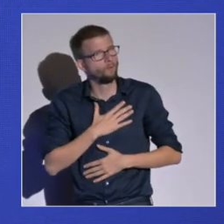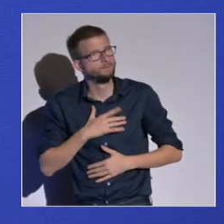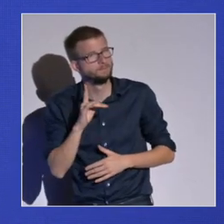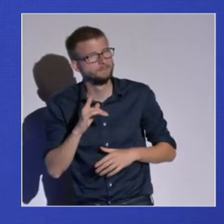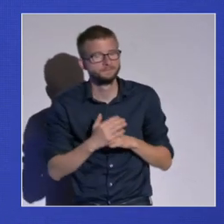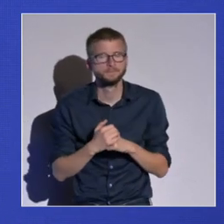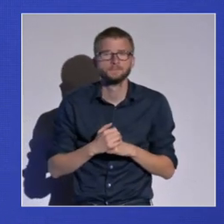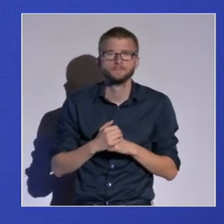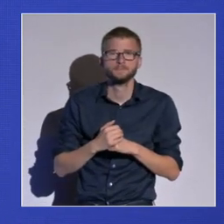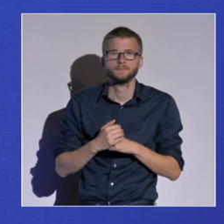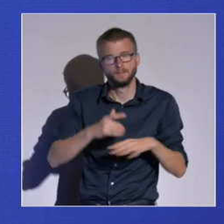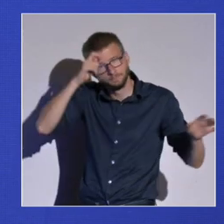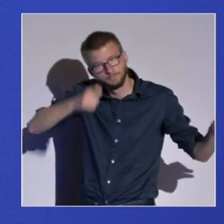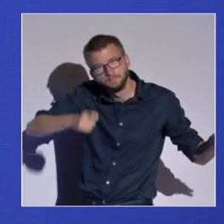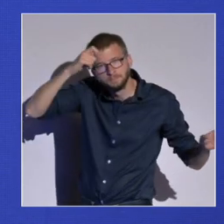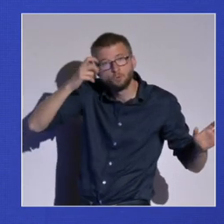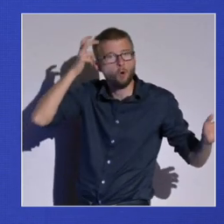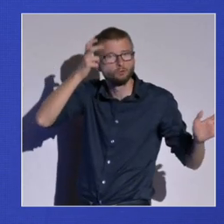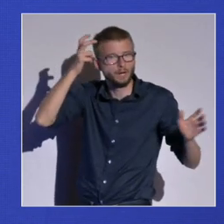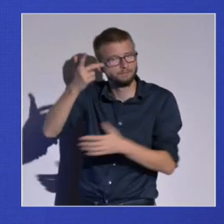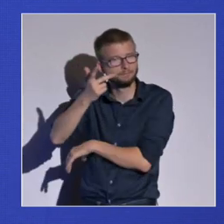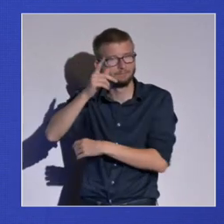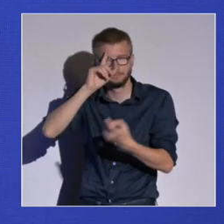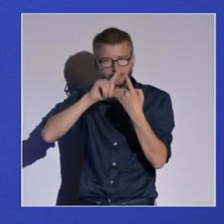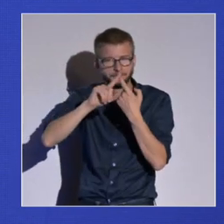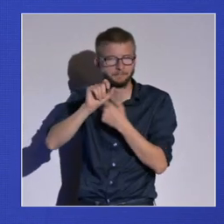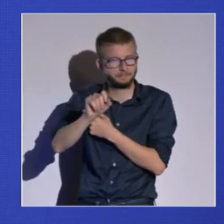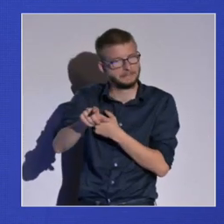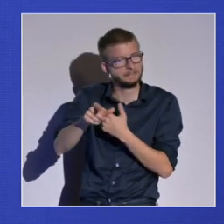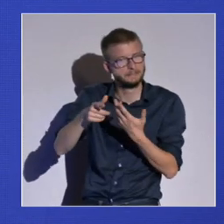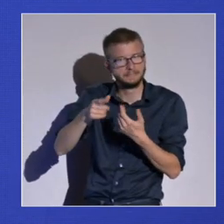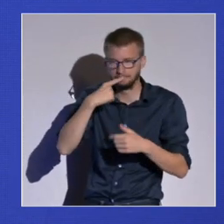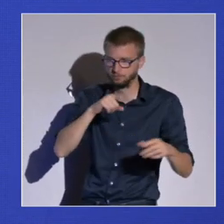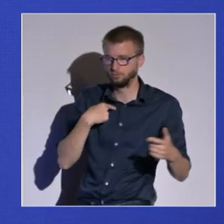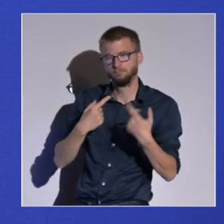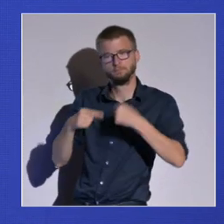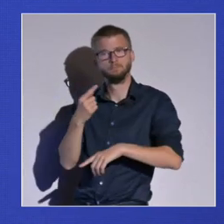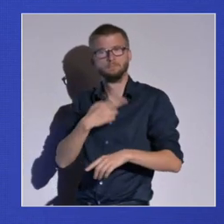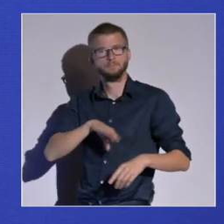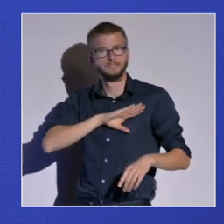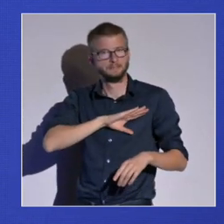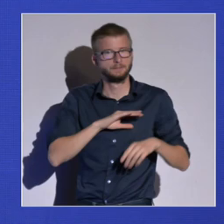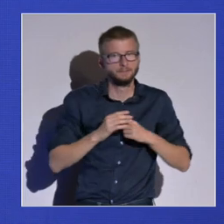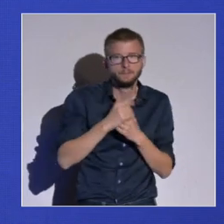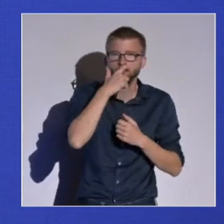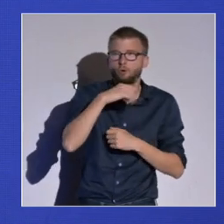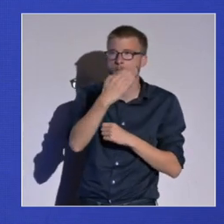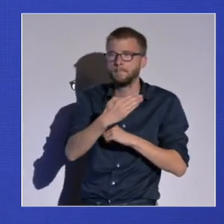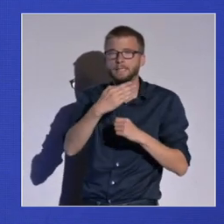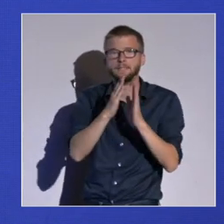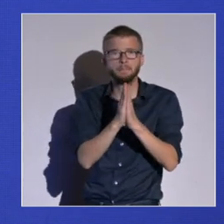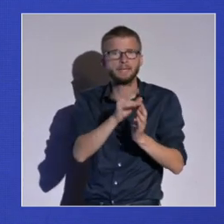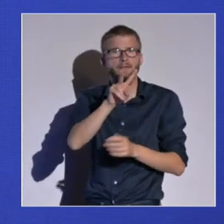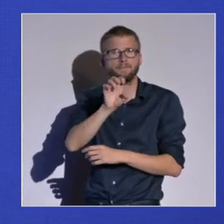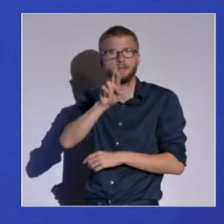de saluer Angers dans nos dans les villes que dont nous avons la responsabilité Jean-Marc Verchère qui est un ami de